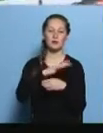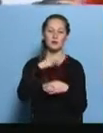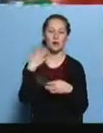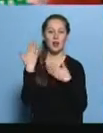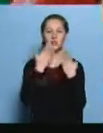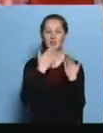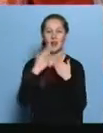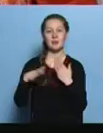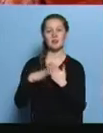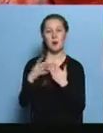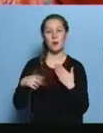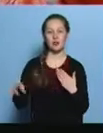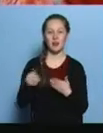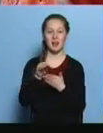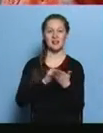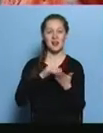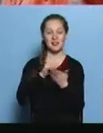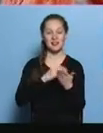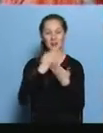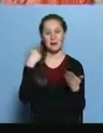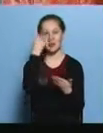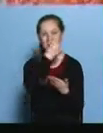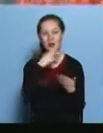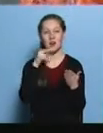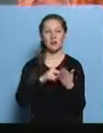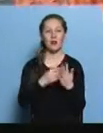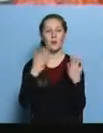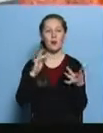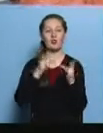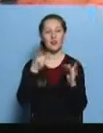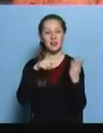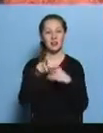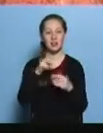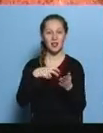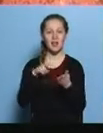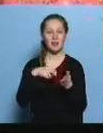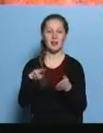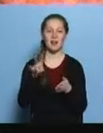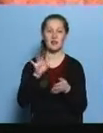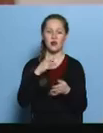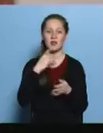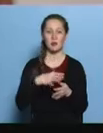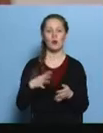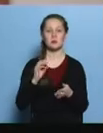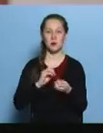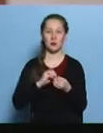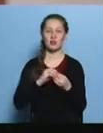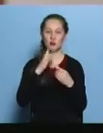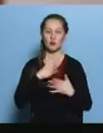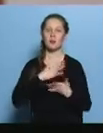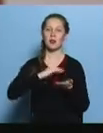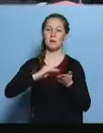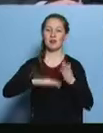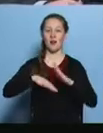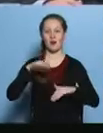с помощниками. По статистике, в последние годы стало приходить больше электронных мессенджей. Хотя Дед Мороз по-прежнему любит написанные от